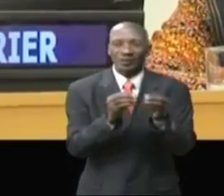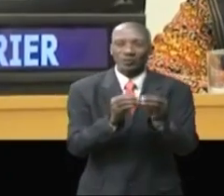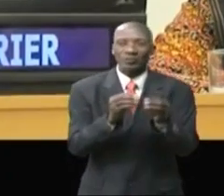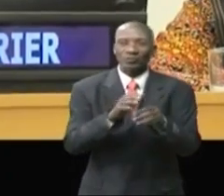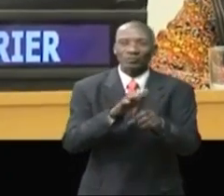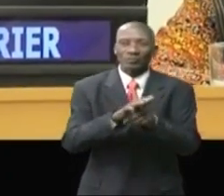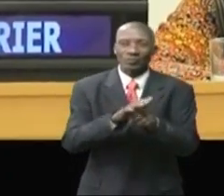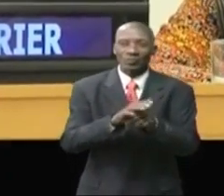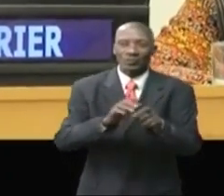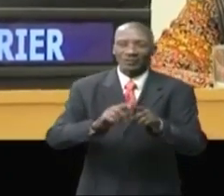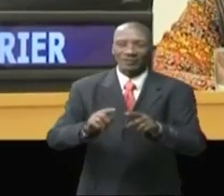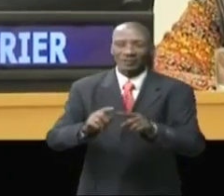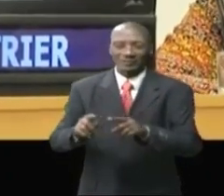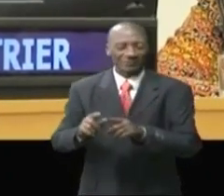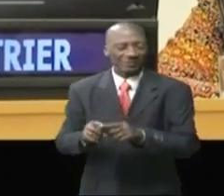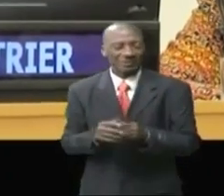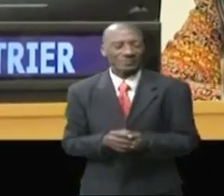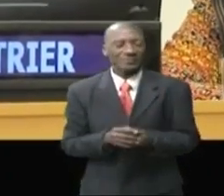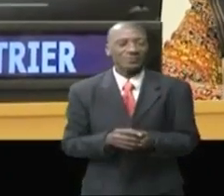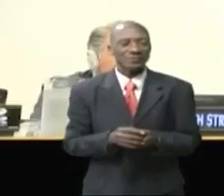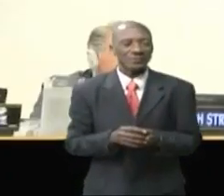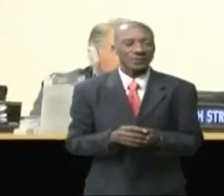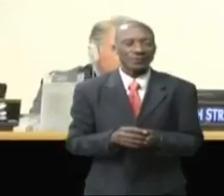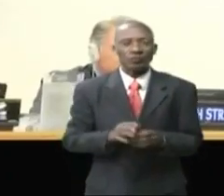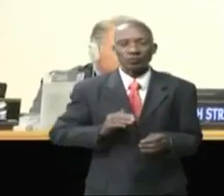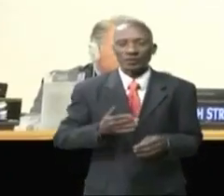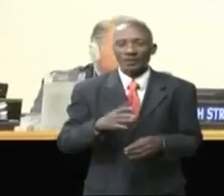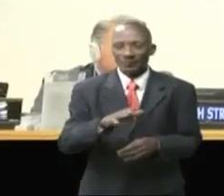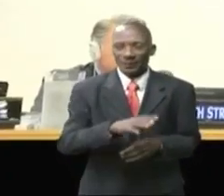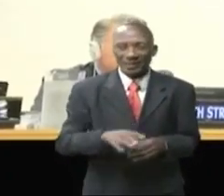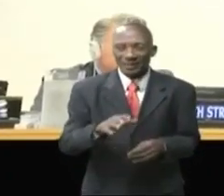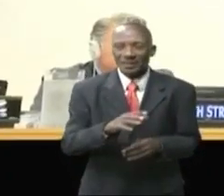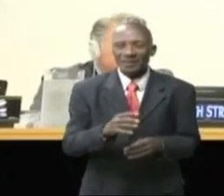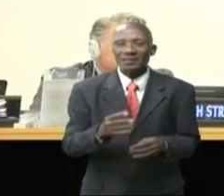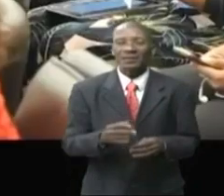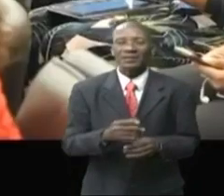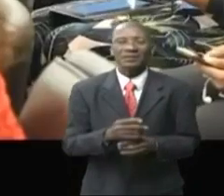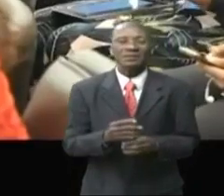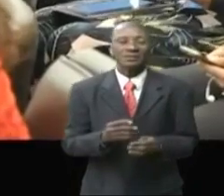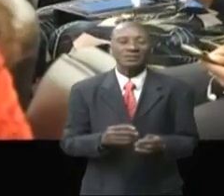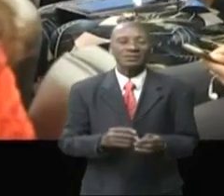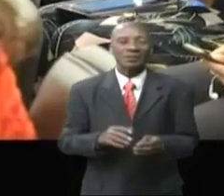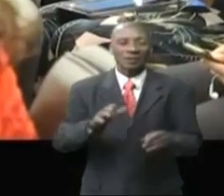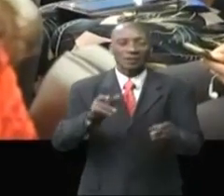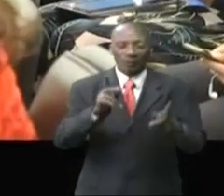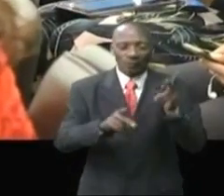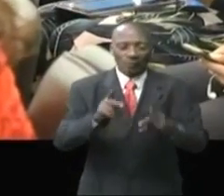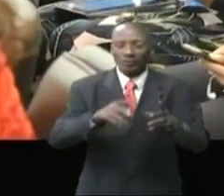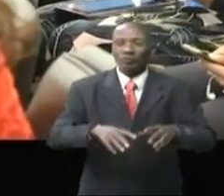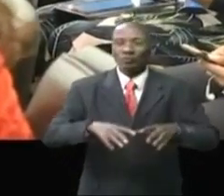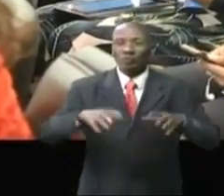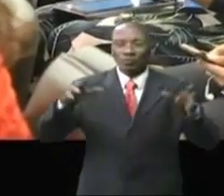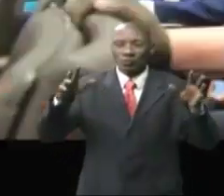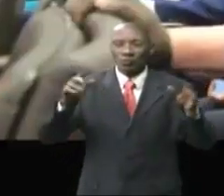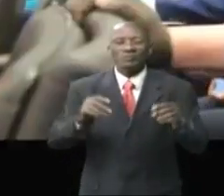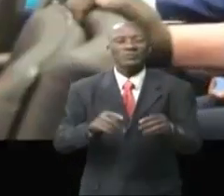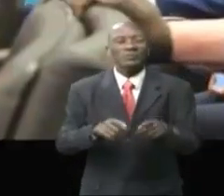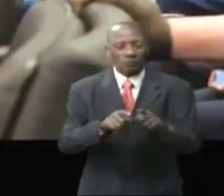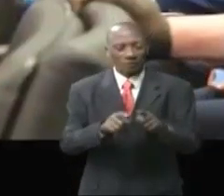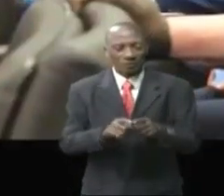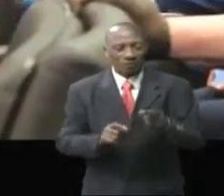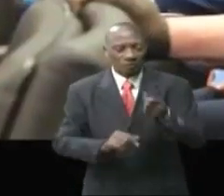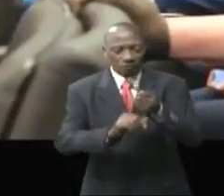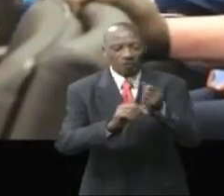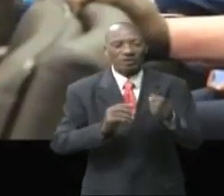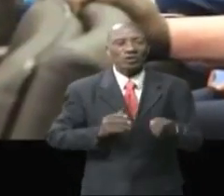pour Judith Soumino Atuluka de porter la voix des populations de la partie est de la RDC. Quand j'ai été à Benimba ou